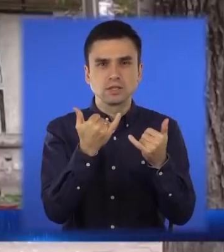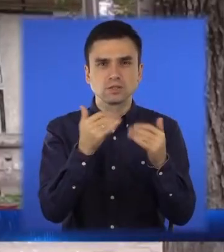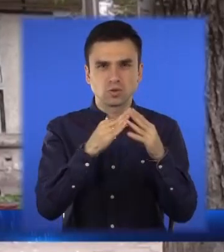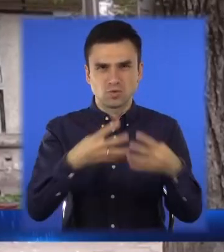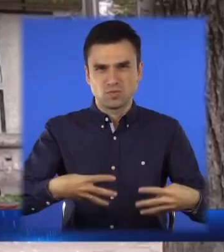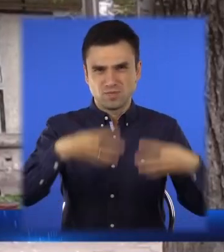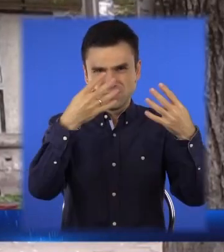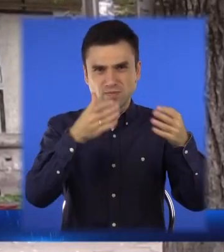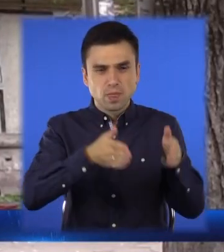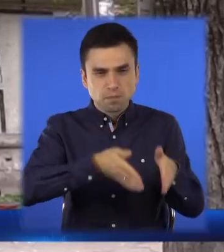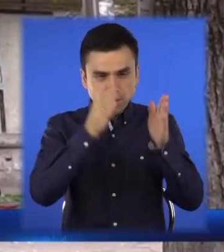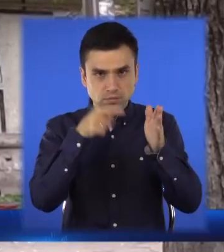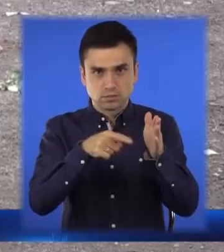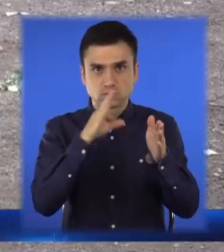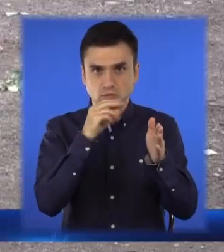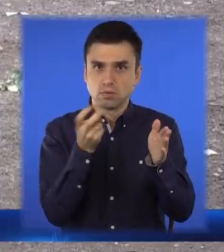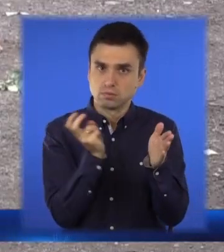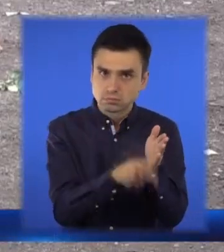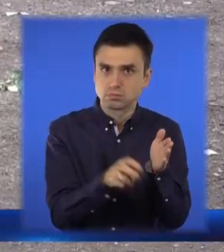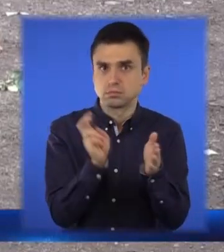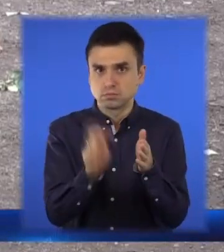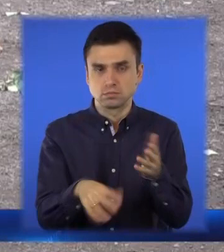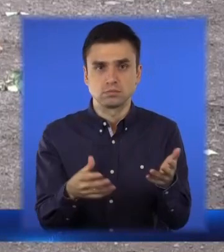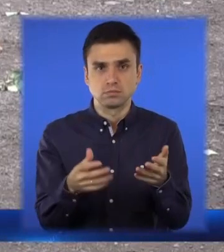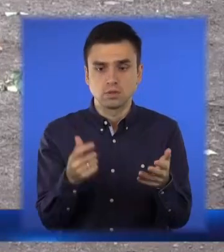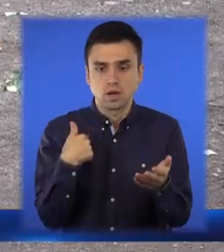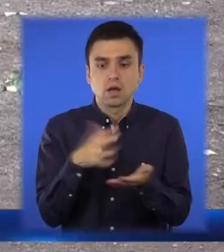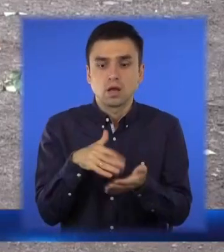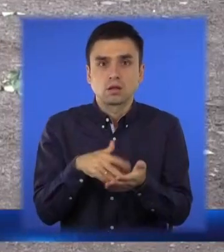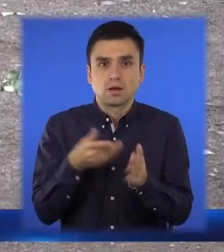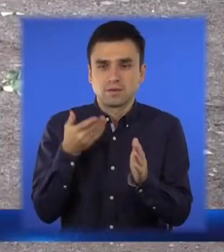закрыто, там сидит, как чокнутая.